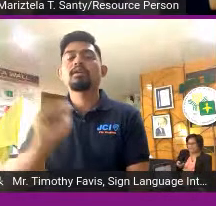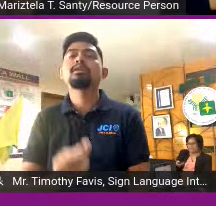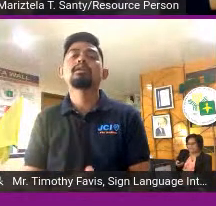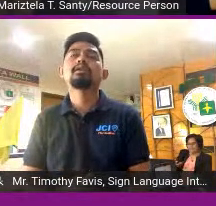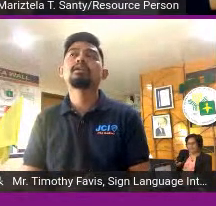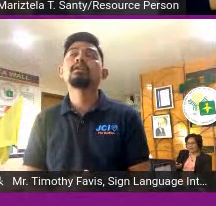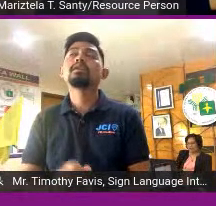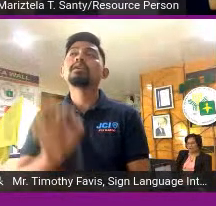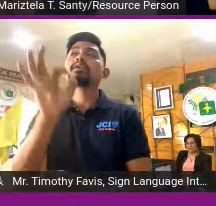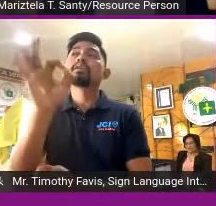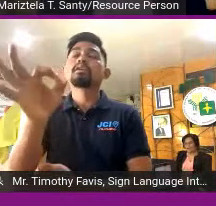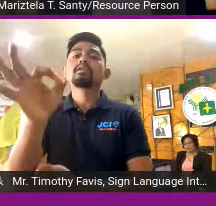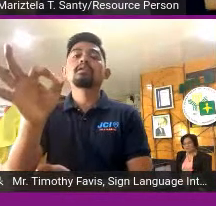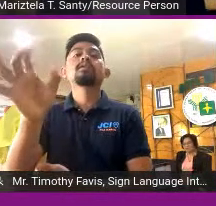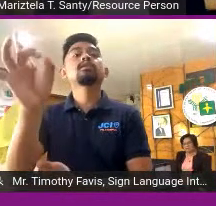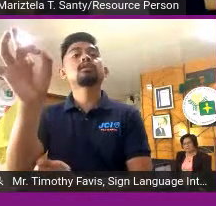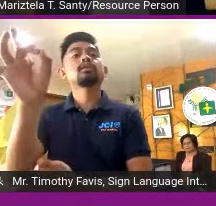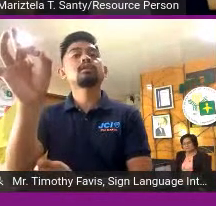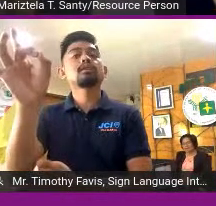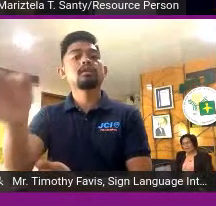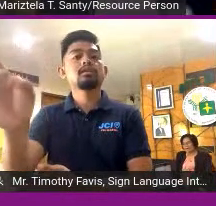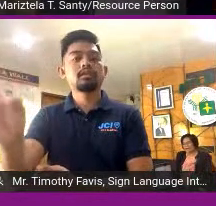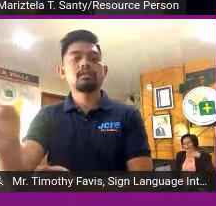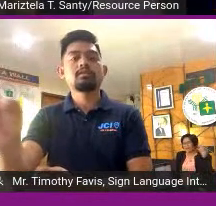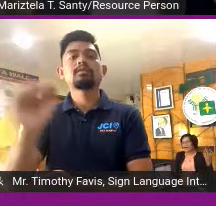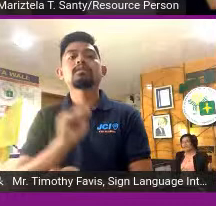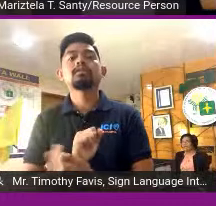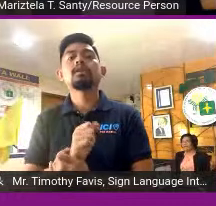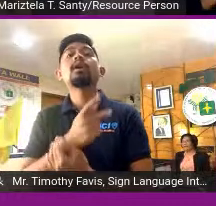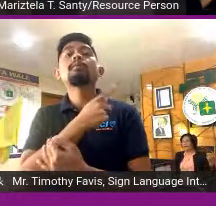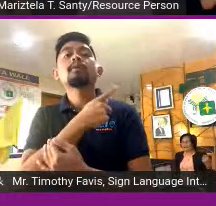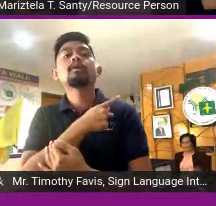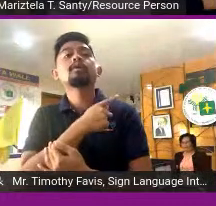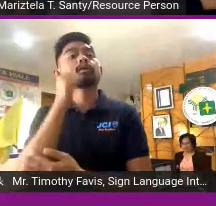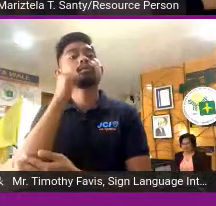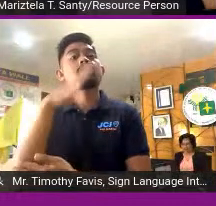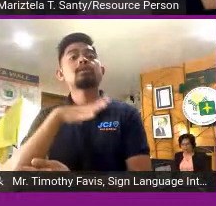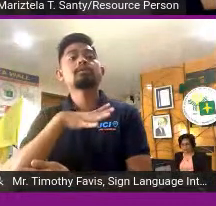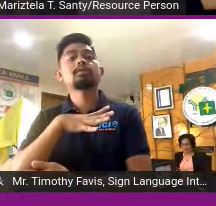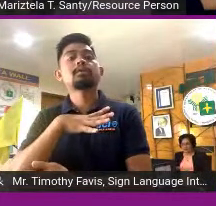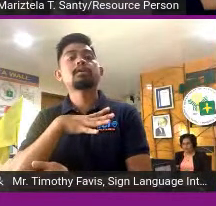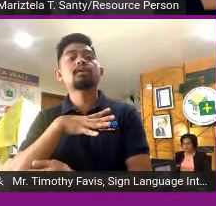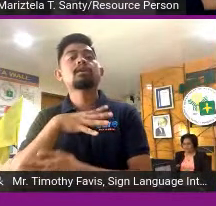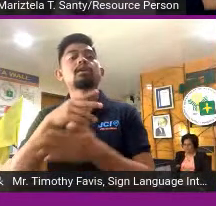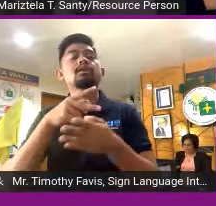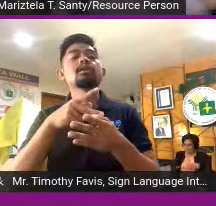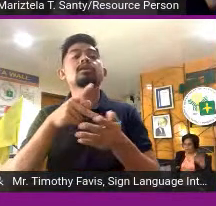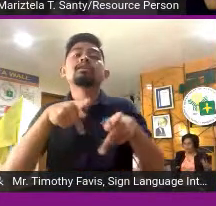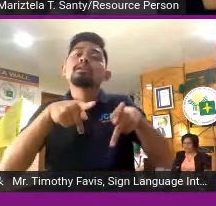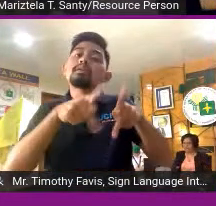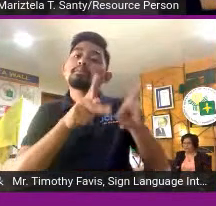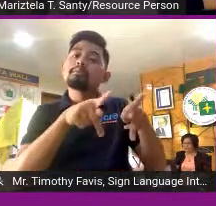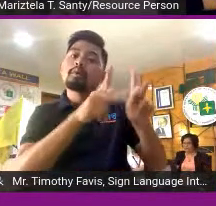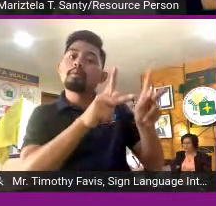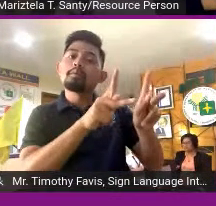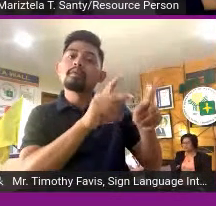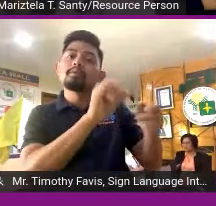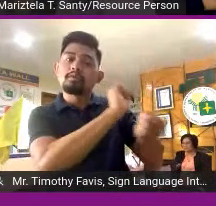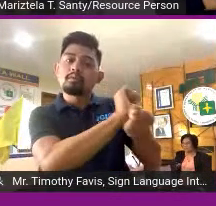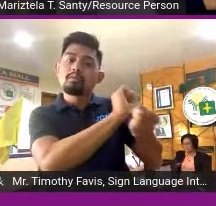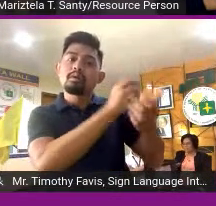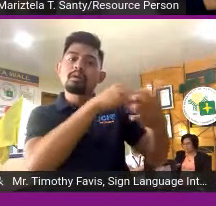1980s, nagkaroon na ng mga kababaihan na payagan ng pumunta po sa